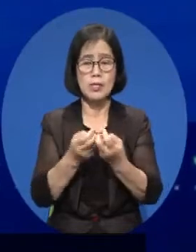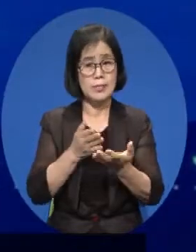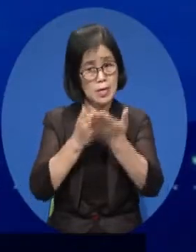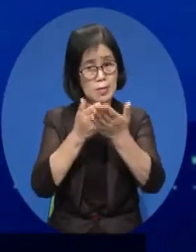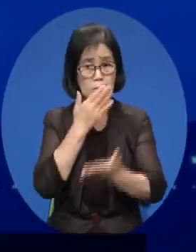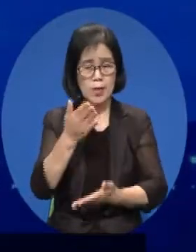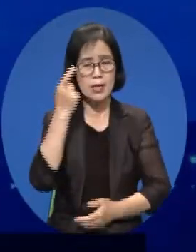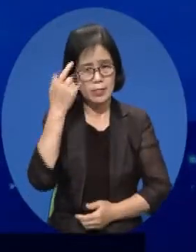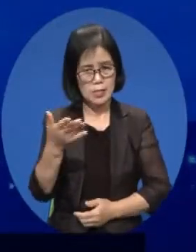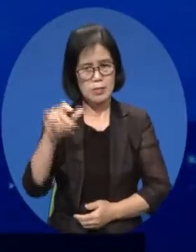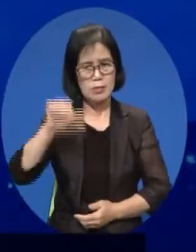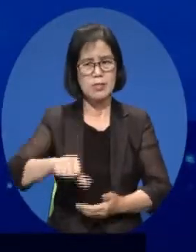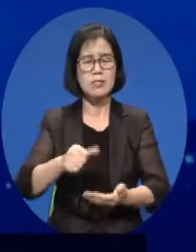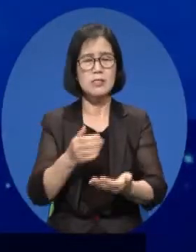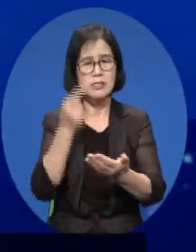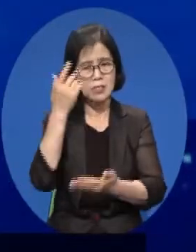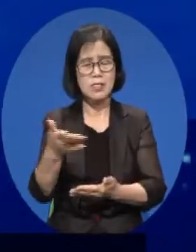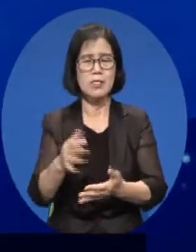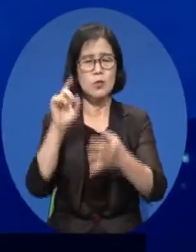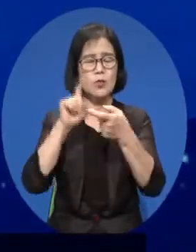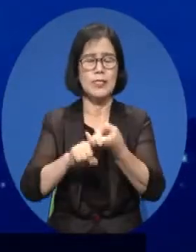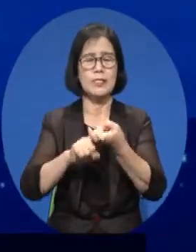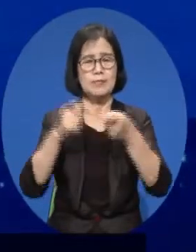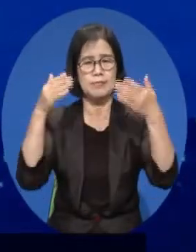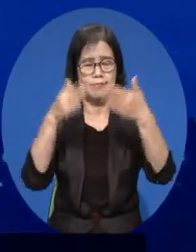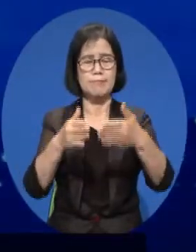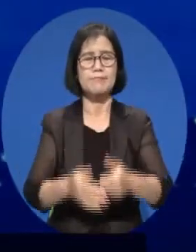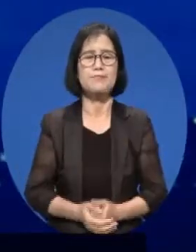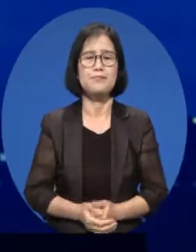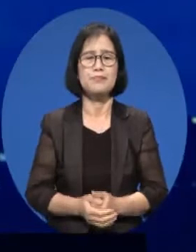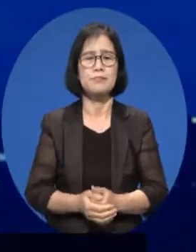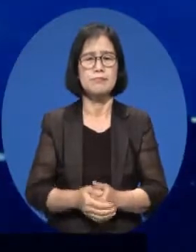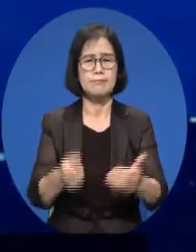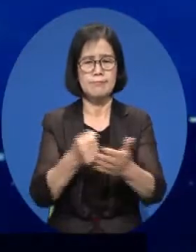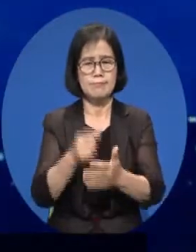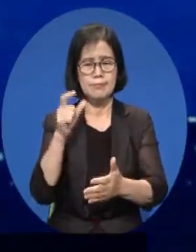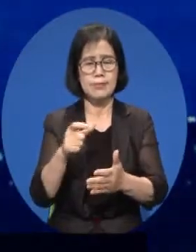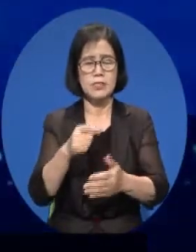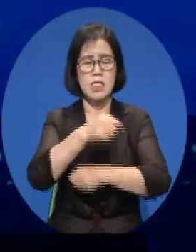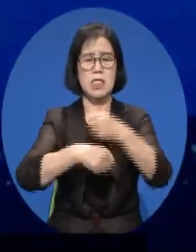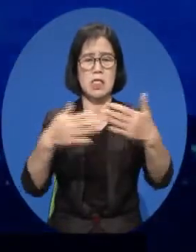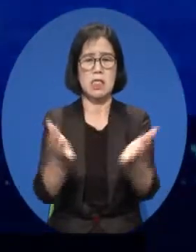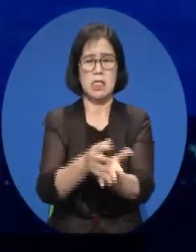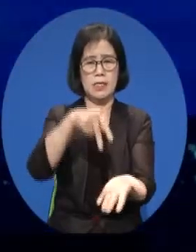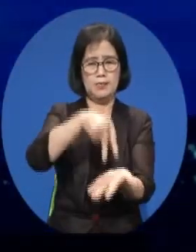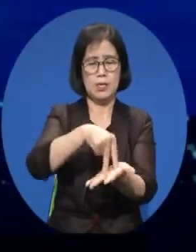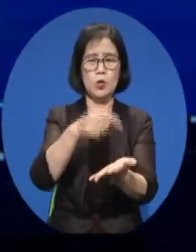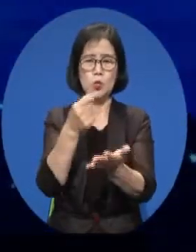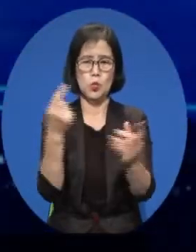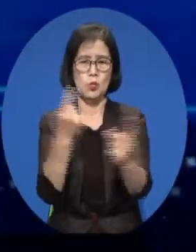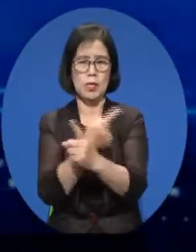되는 건지 아닌 건지 이런 데 관심이 큰데 일단 상당히 좀 처리에 강경한 입장이었던 민주당의 기류가 조금 바뀌는